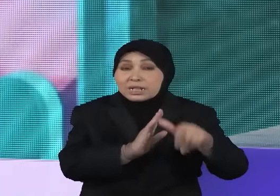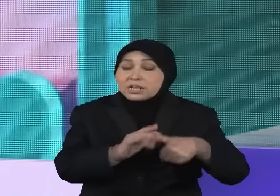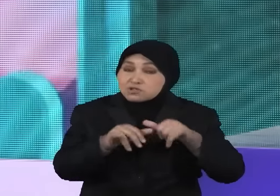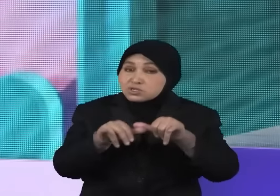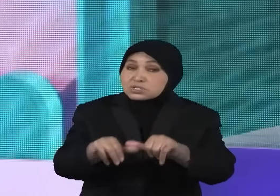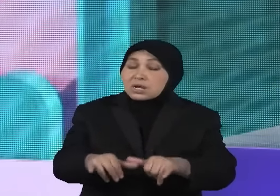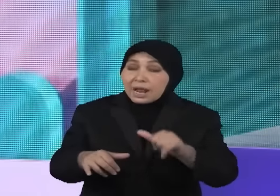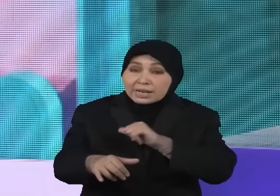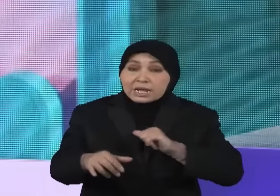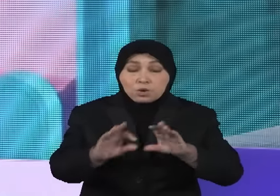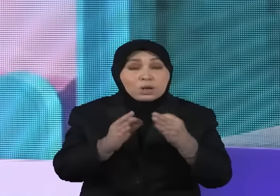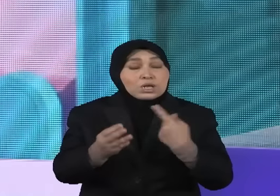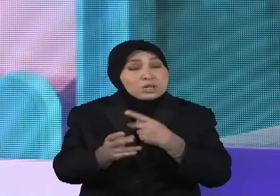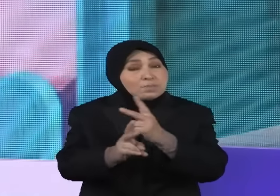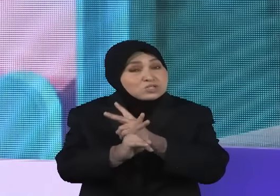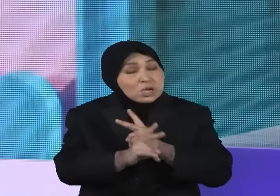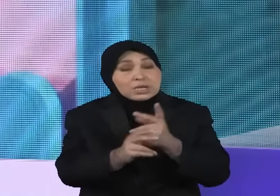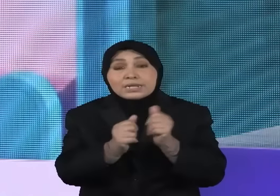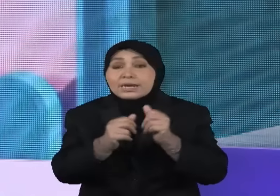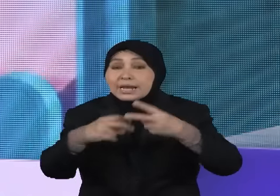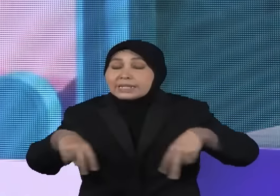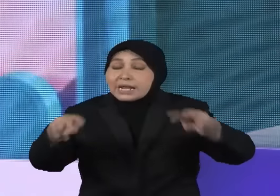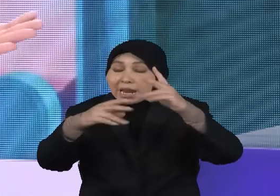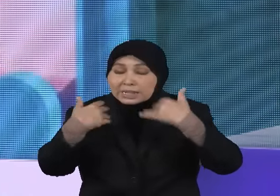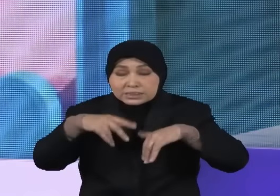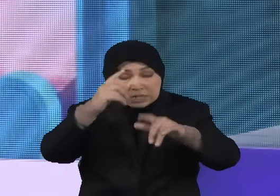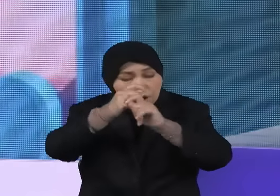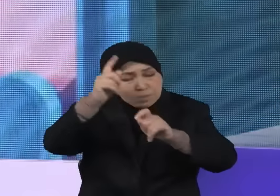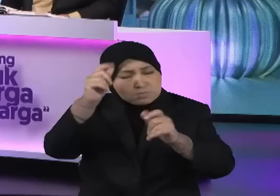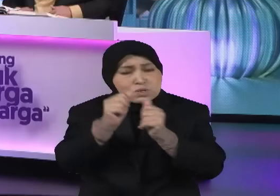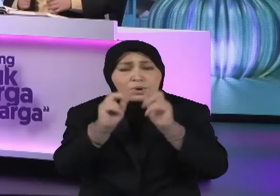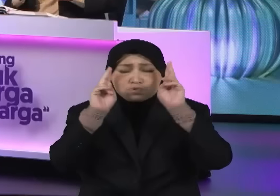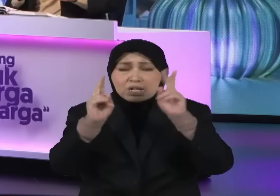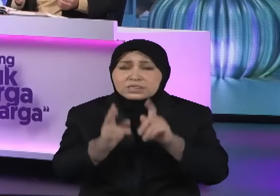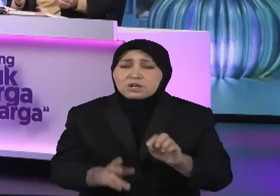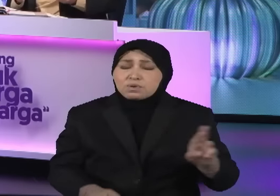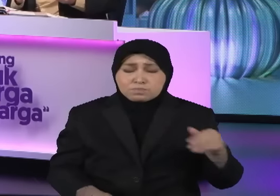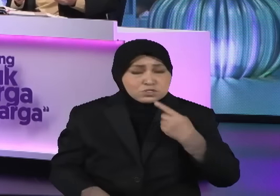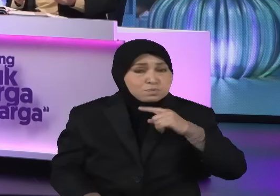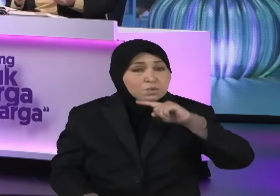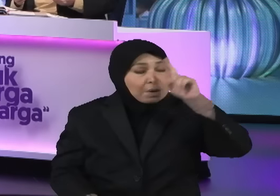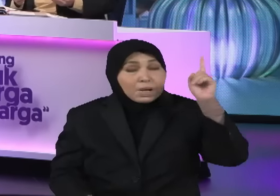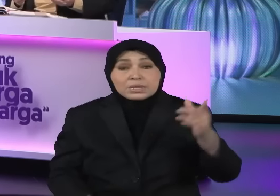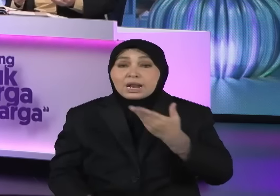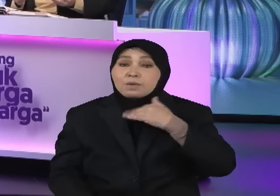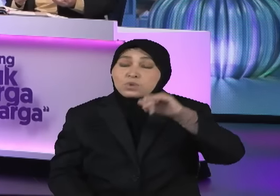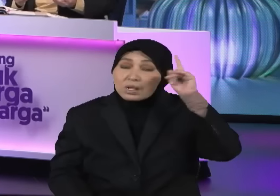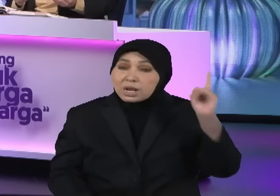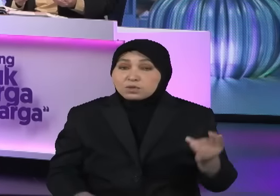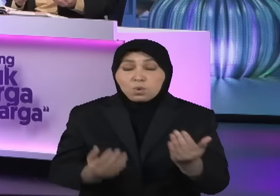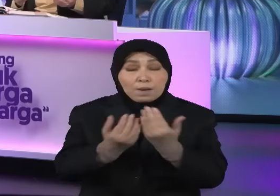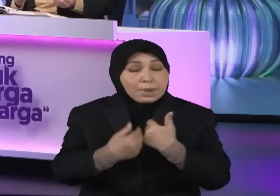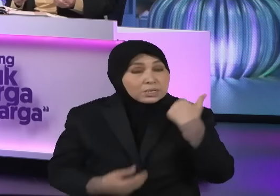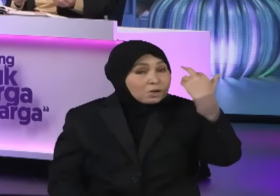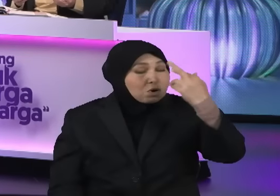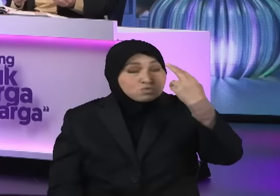lagi ahli keluarga kita menjaganya dengan nilai takwa. Bersama Ustaz Tirmizi. Bismillahirrahmanirrahim. Alhamdulillah rabbil alamin